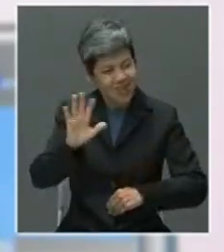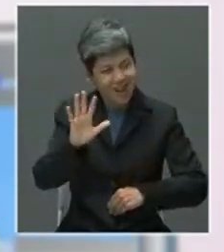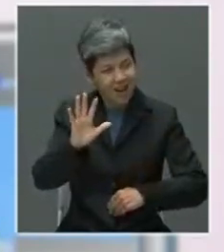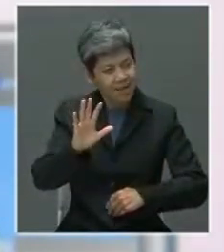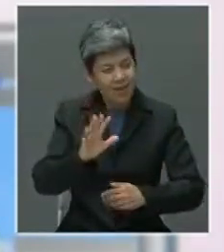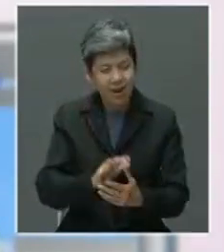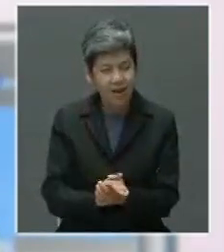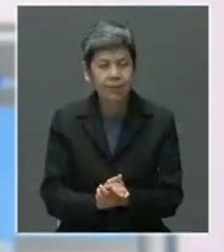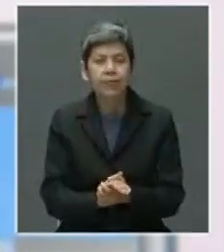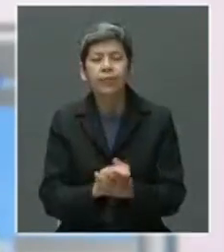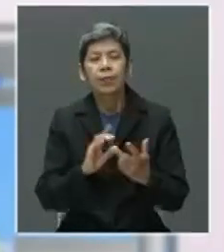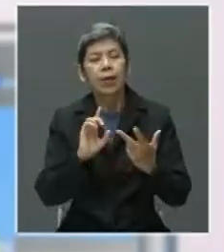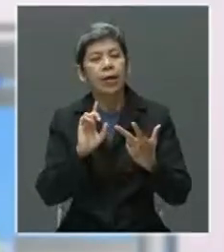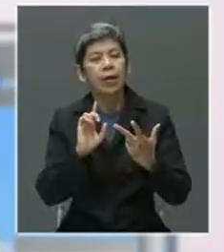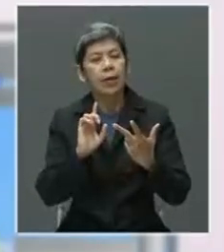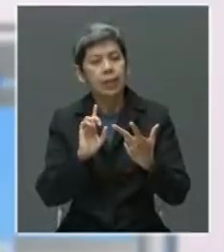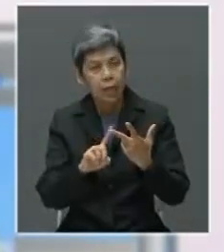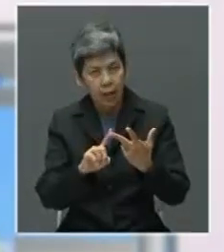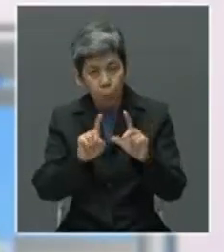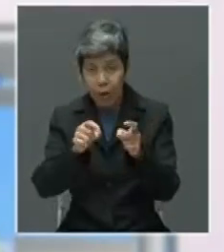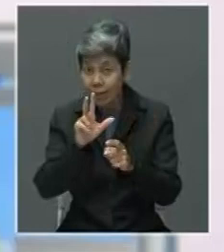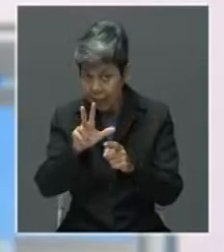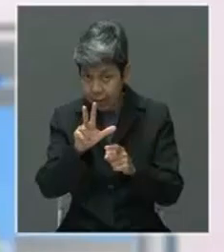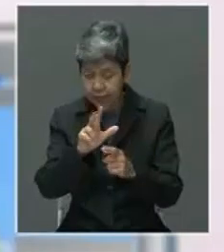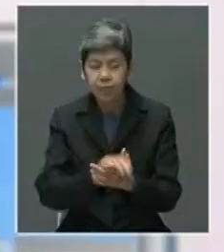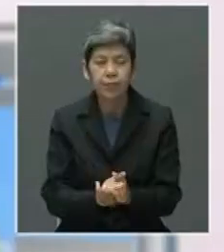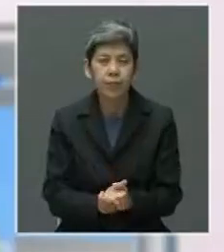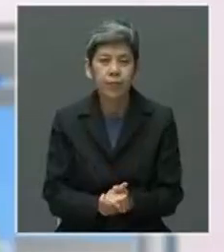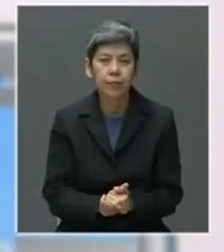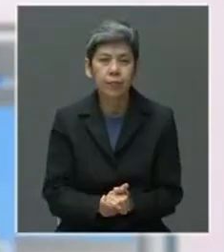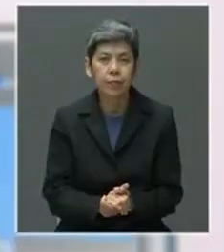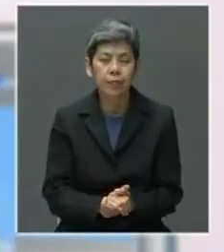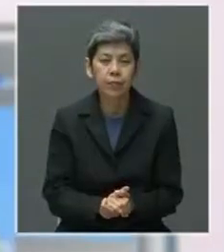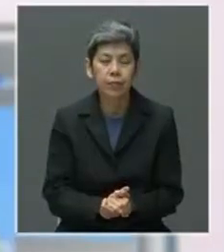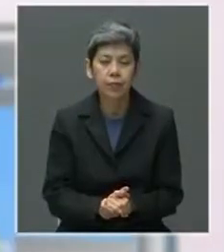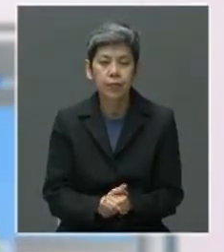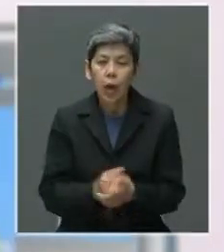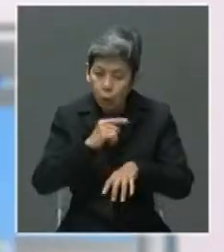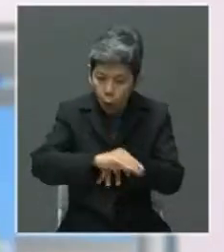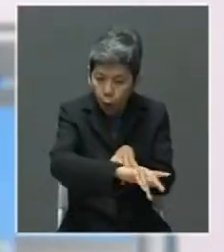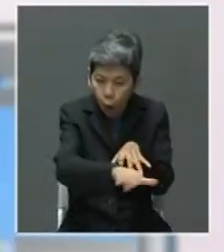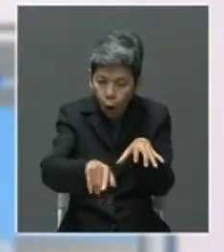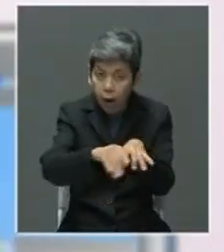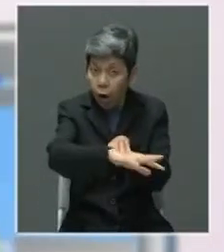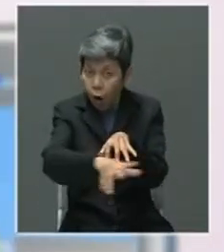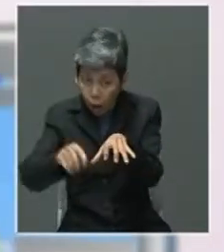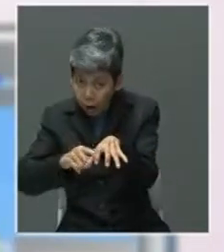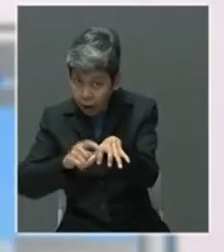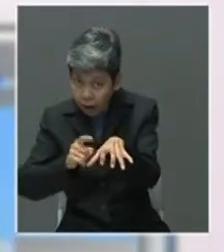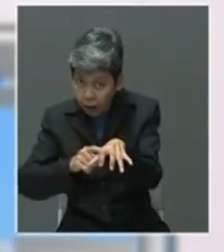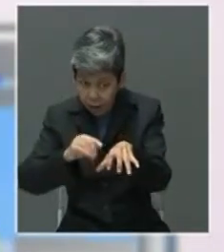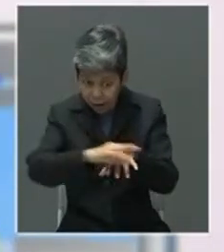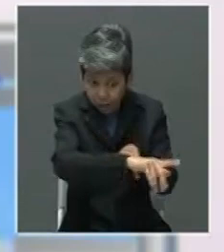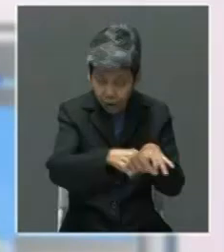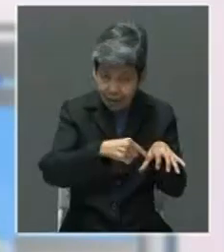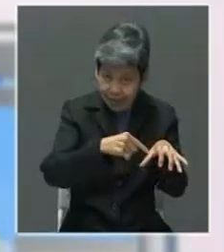ครับ แล้วก็วงเล็บสามที่เกาะเห็นไหมตรงไหนที่มันคือเกาะเนี่ยแต่ไม่รวมถึงที่ดินของผู้